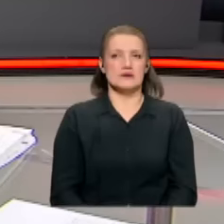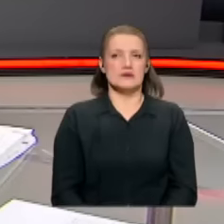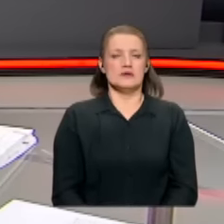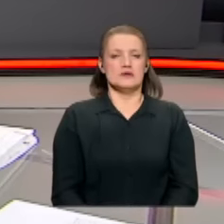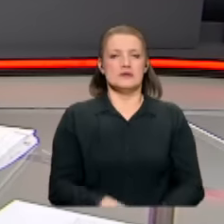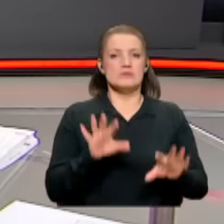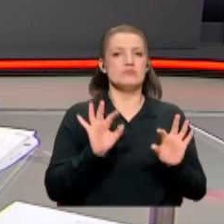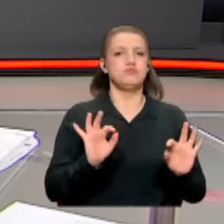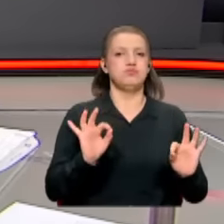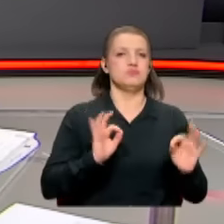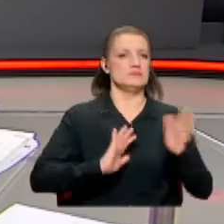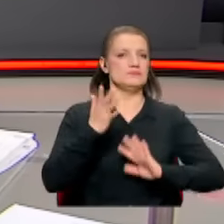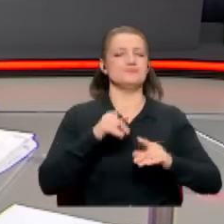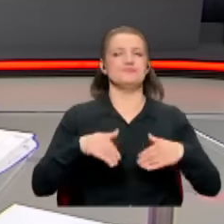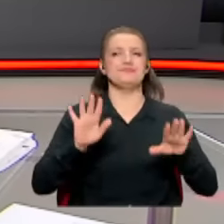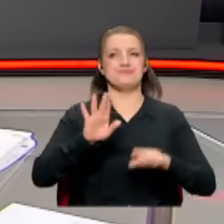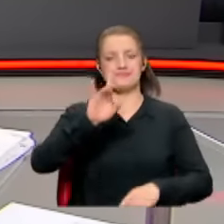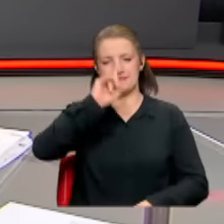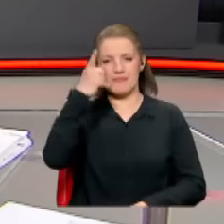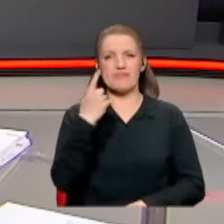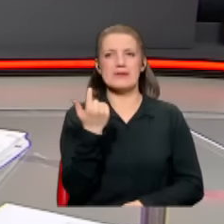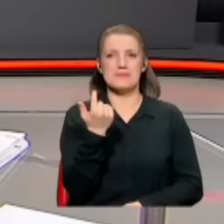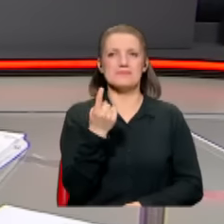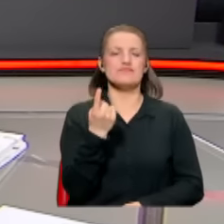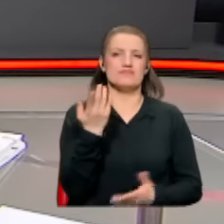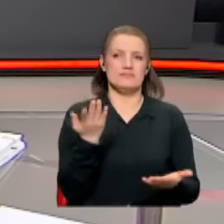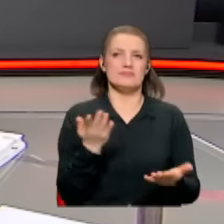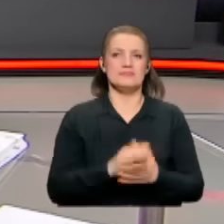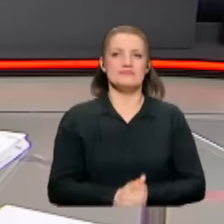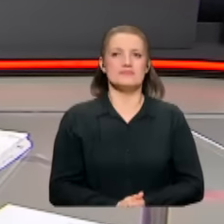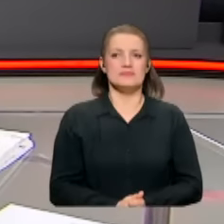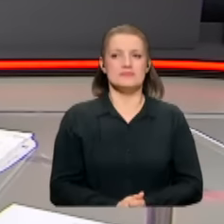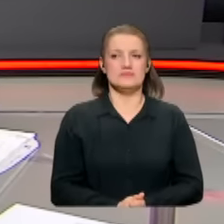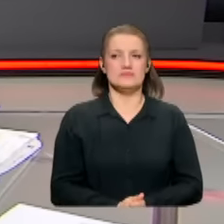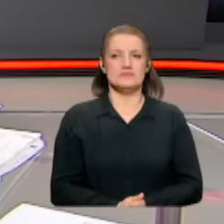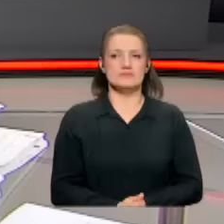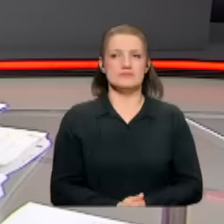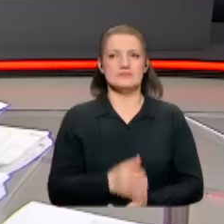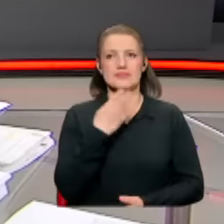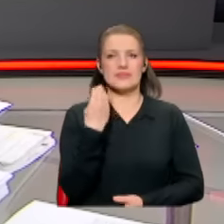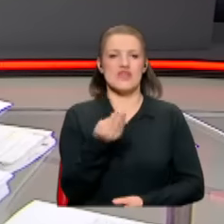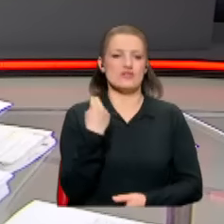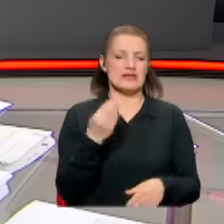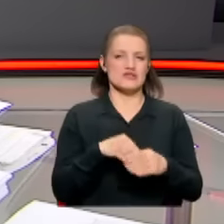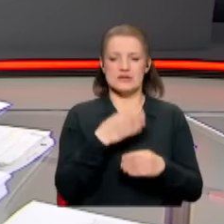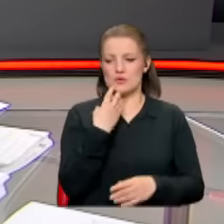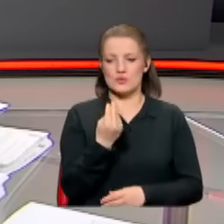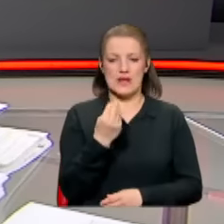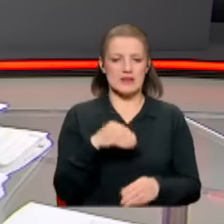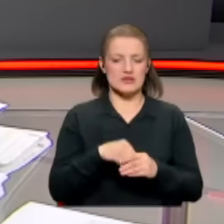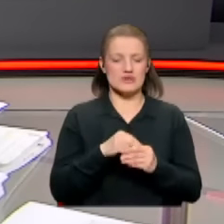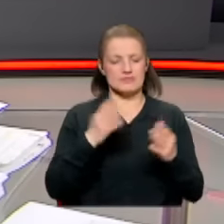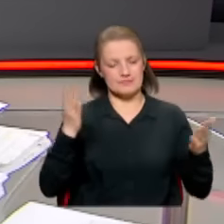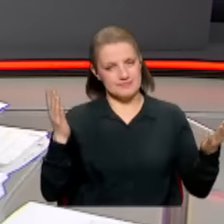Tabii bu tür davranışlarla değil, sadece aynı zamanda bir takım müdahalelerle falan da böyle işte. Gençlik için, güzellik için.